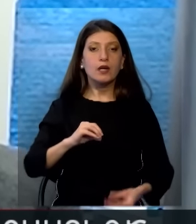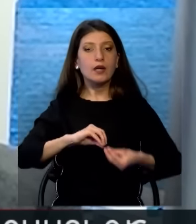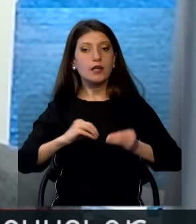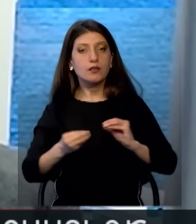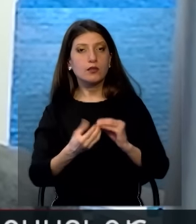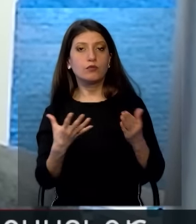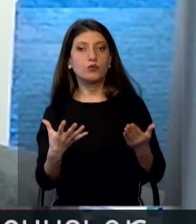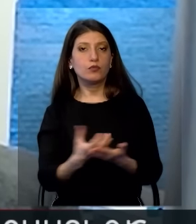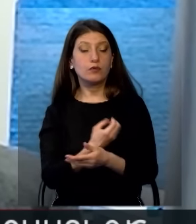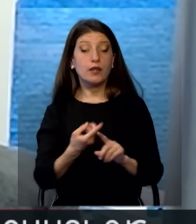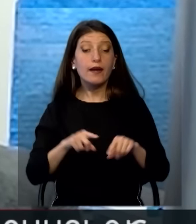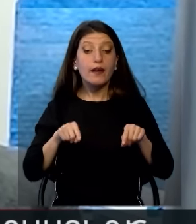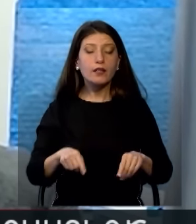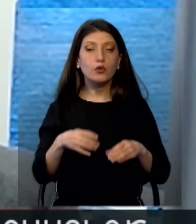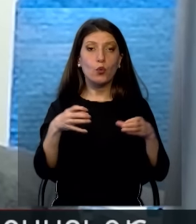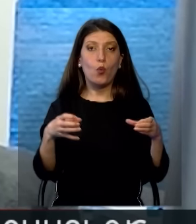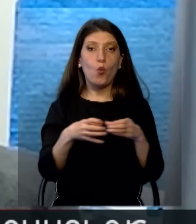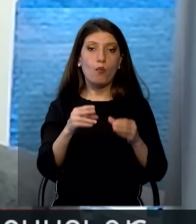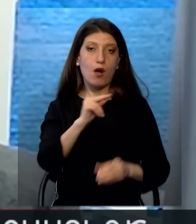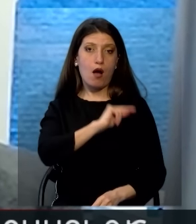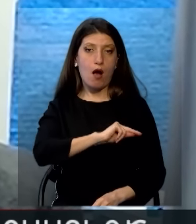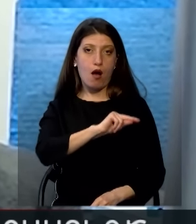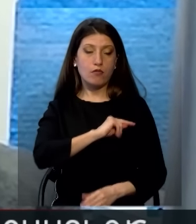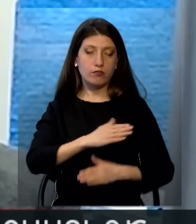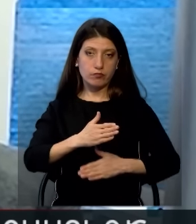լուծելու։ Այս հանձնախումբին աշխատանքը